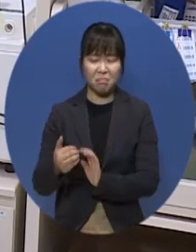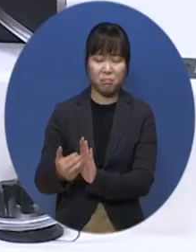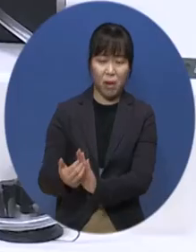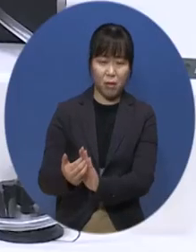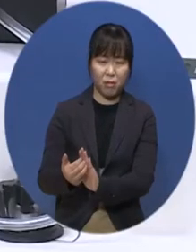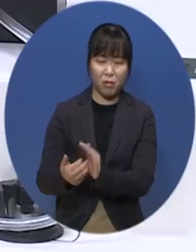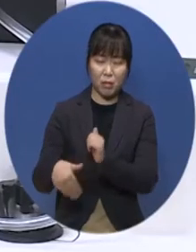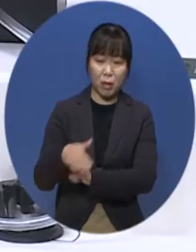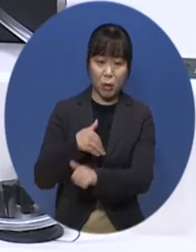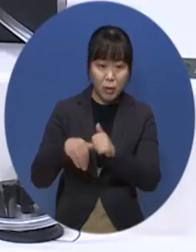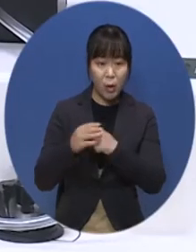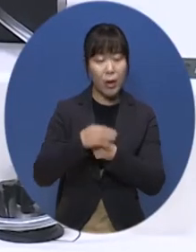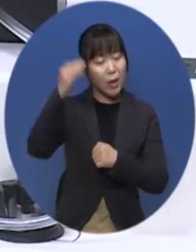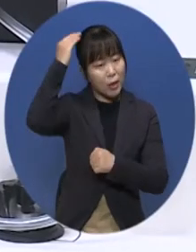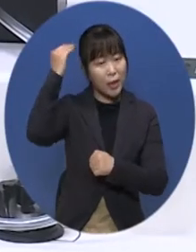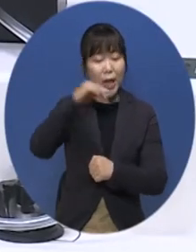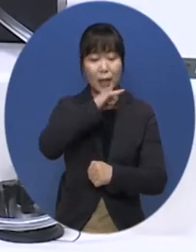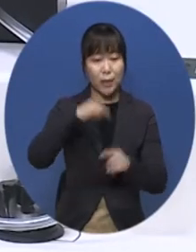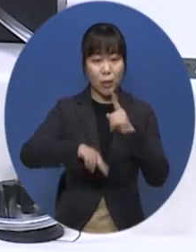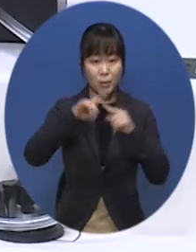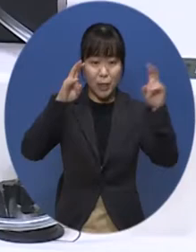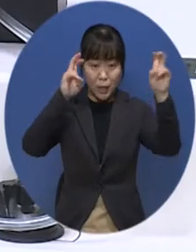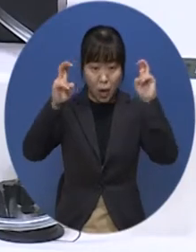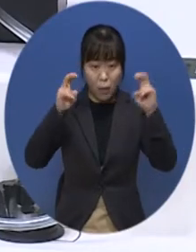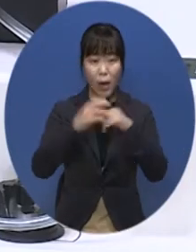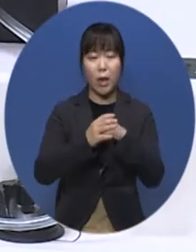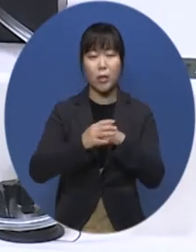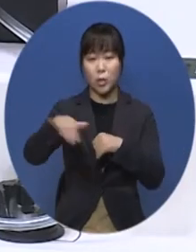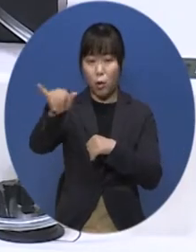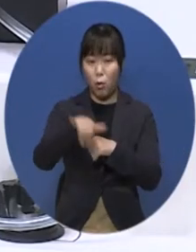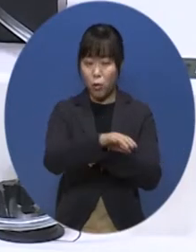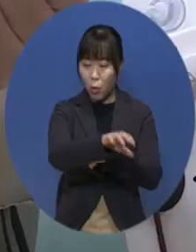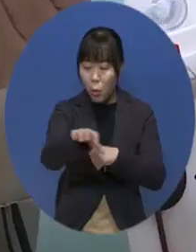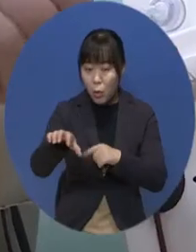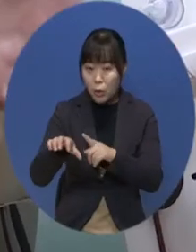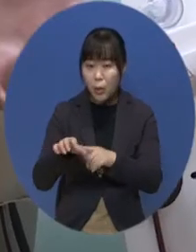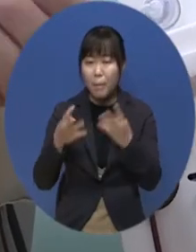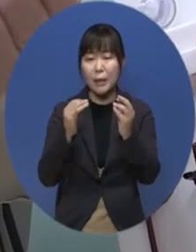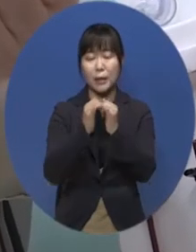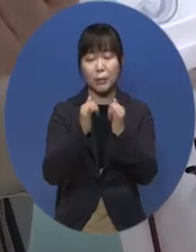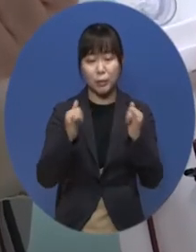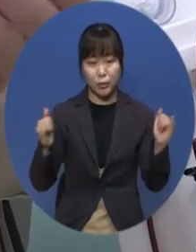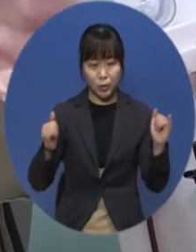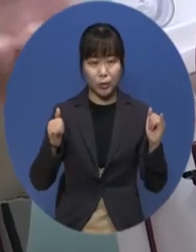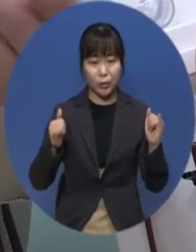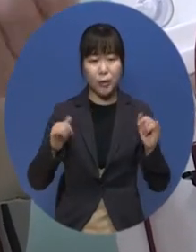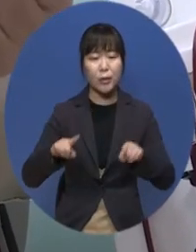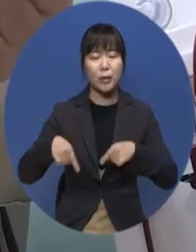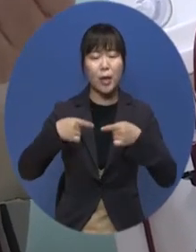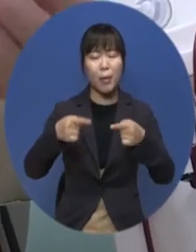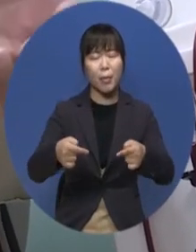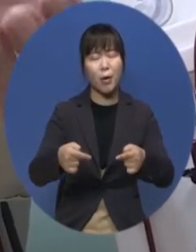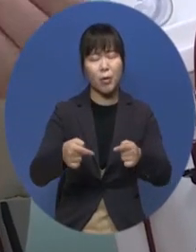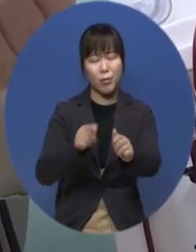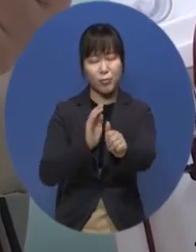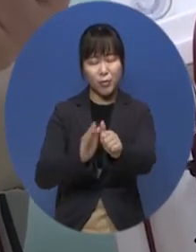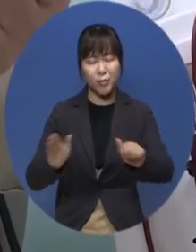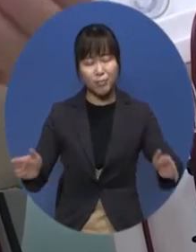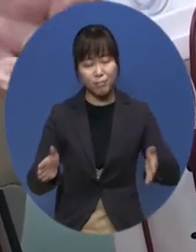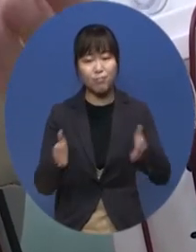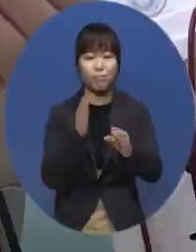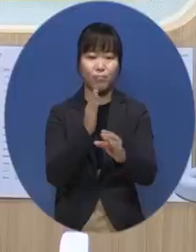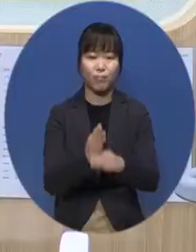가운데 대한적십자사와 전국헌혈의 집은 많은 시민들이 헌혈에 함께 동참할 것을